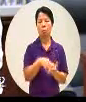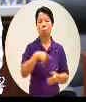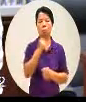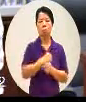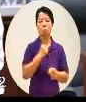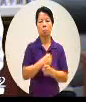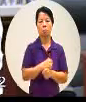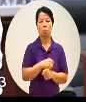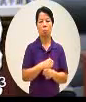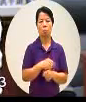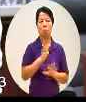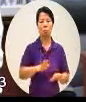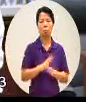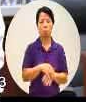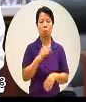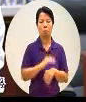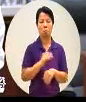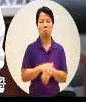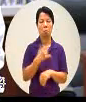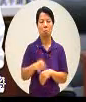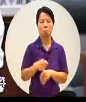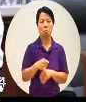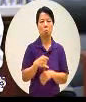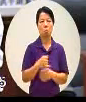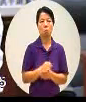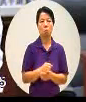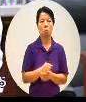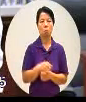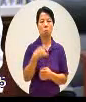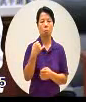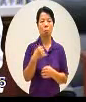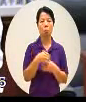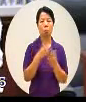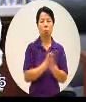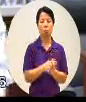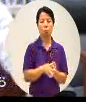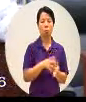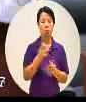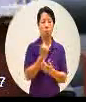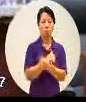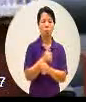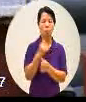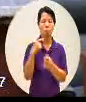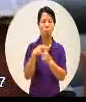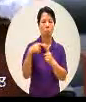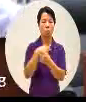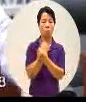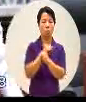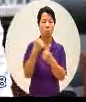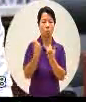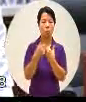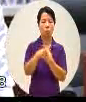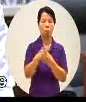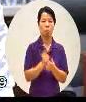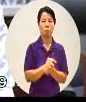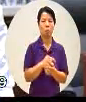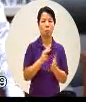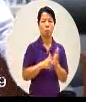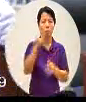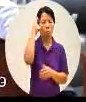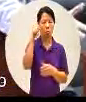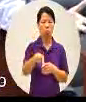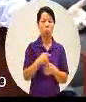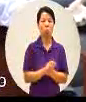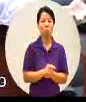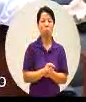效率，啊，这种执行，啊，你讲你研讨会火车头，你把咱规个事务团队安怎做啊？啊，是